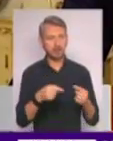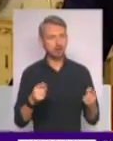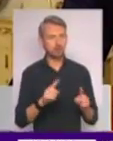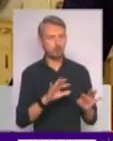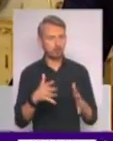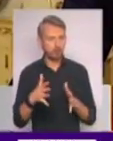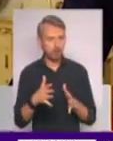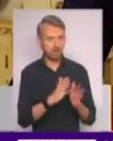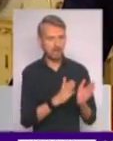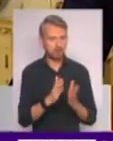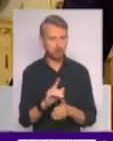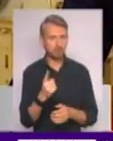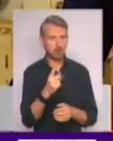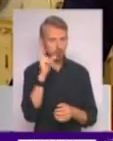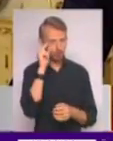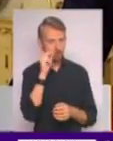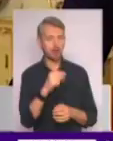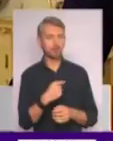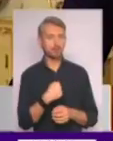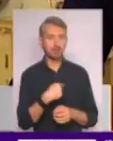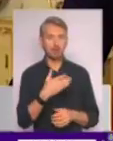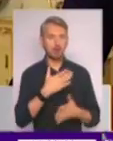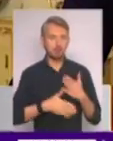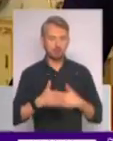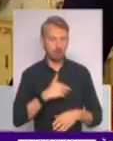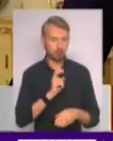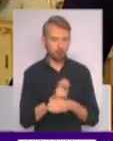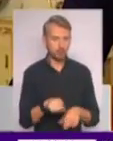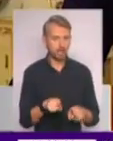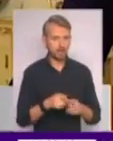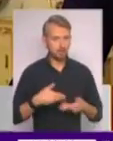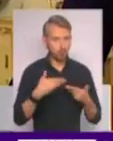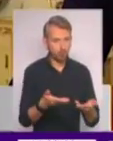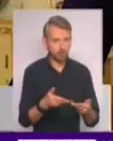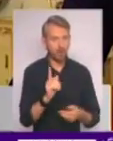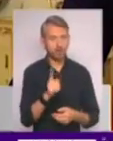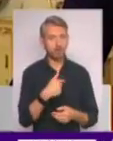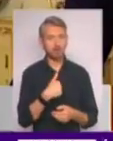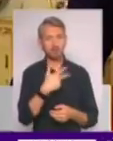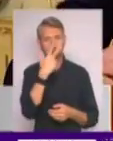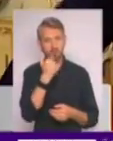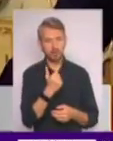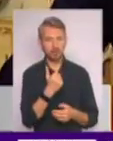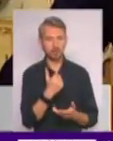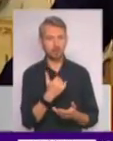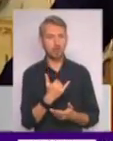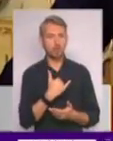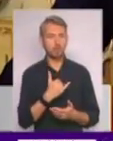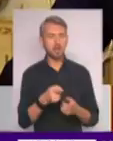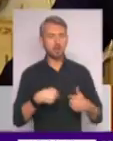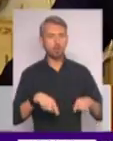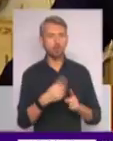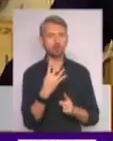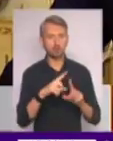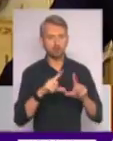відбуваються ритмічно 1 числа. Я безумовно радо йду на такі запрошення, але я привик зі своїми, у мене на окрузі